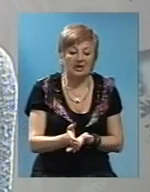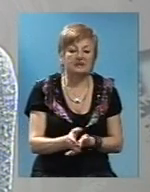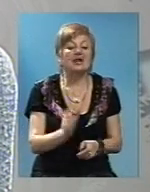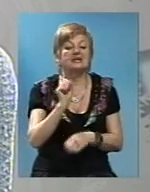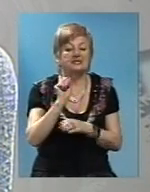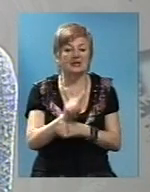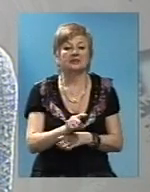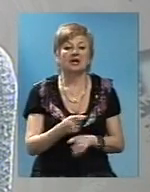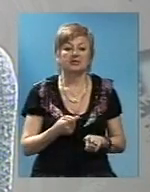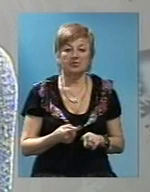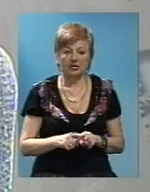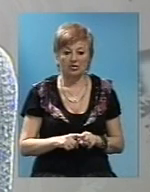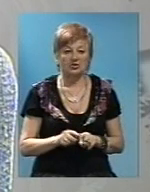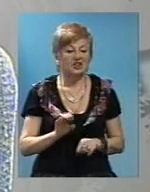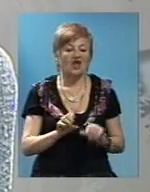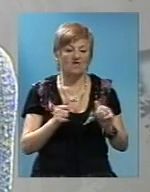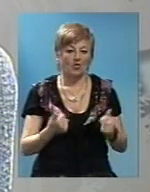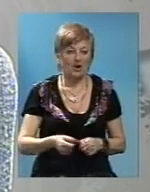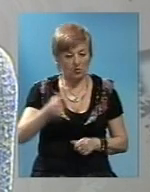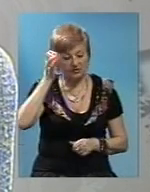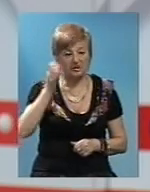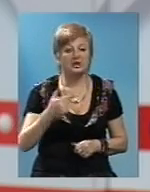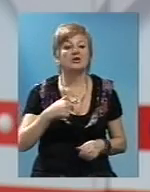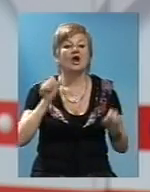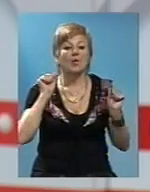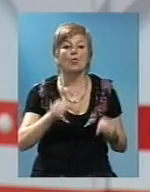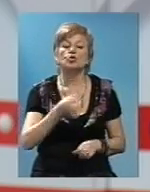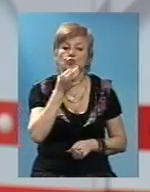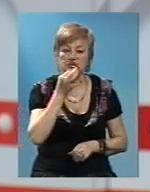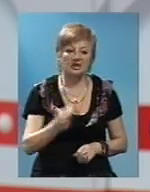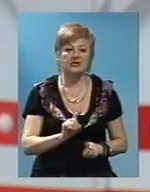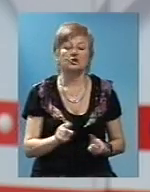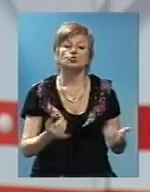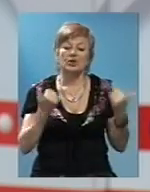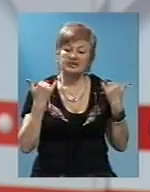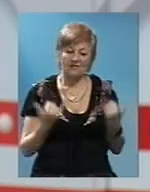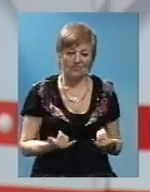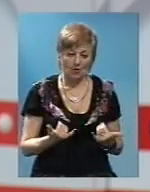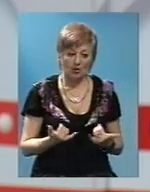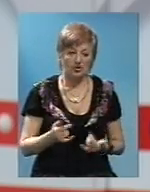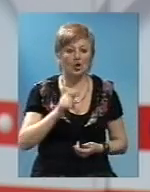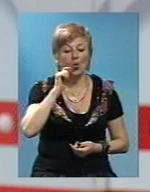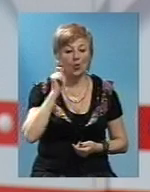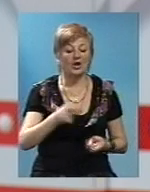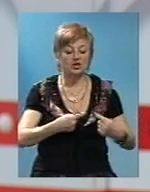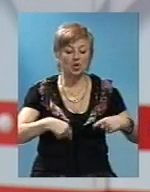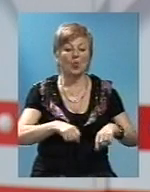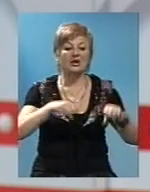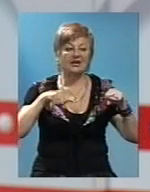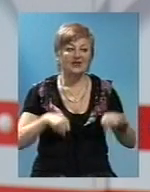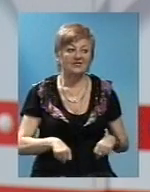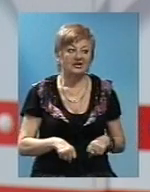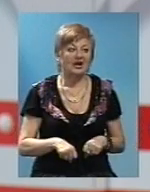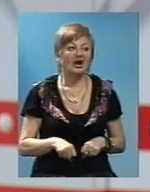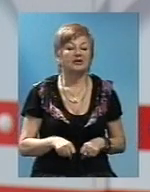саме неформальної освіти? Я можу сказати, що зараз українські органи влади і ті, що